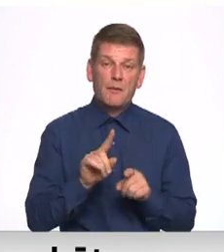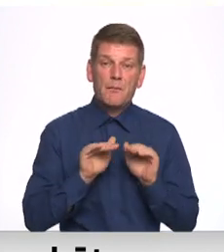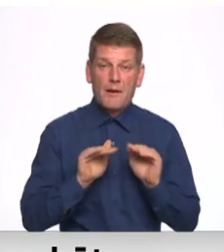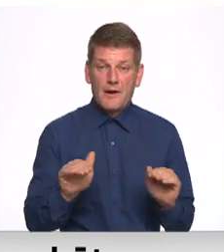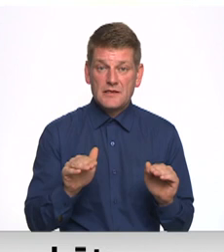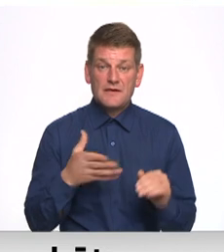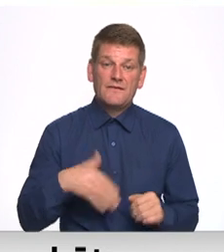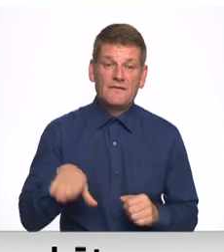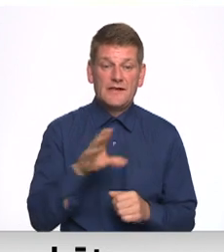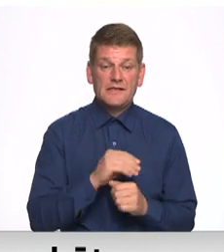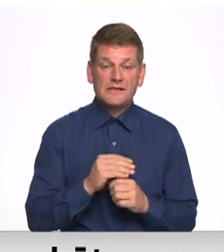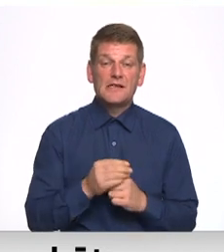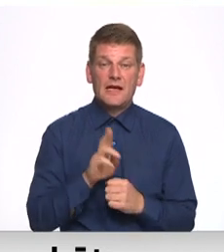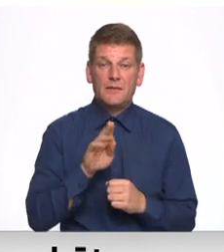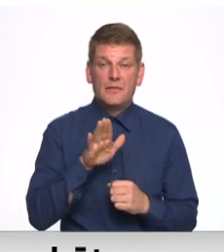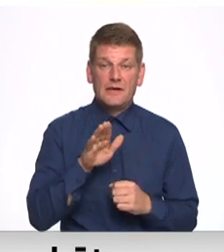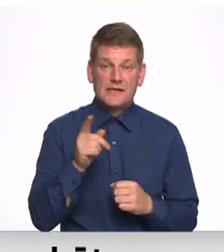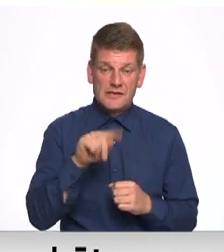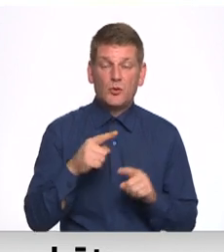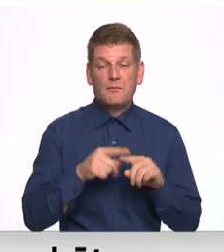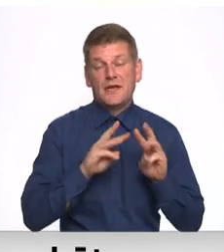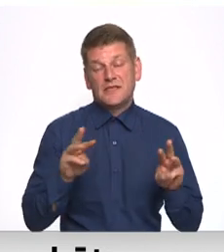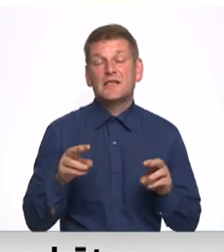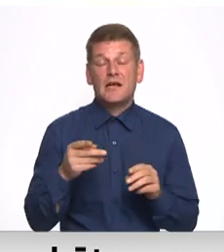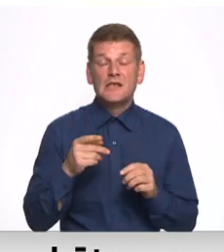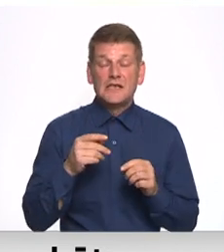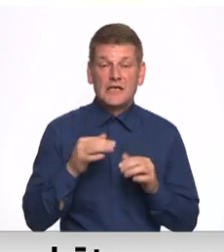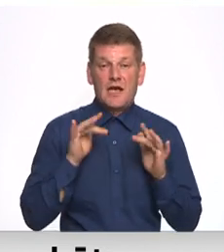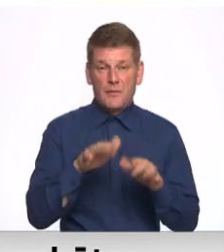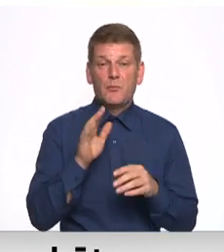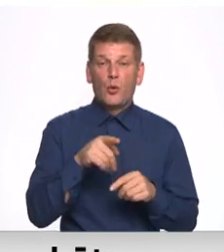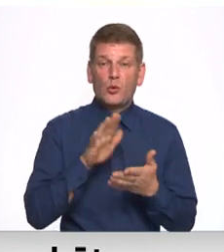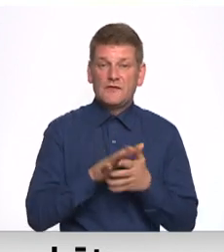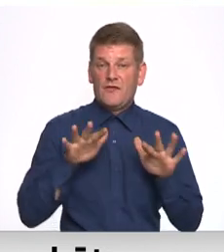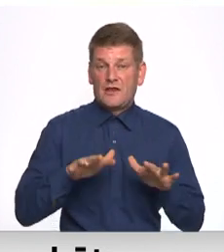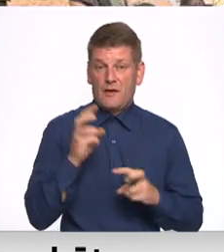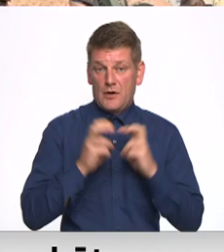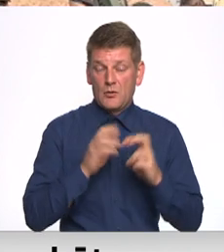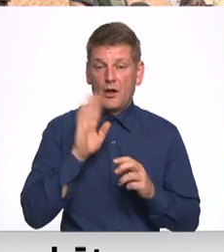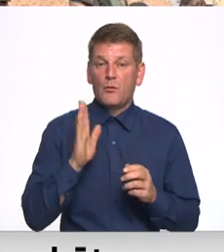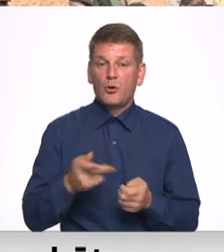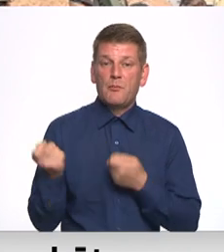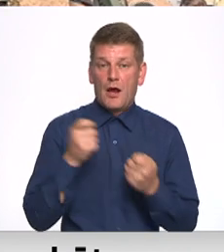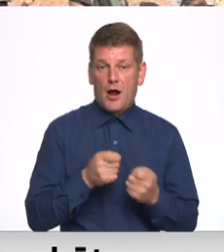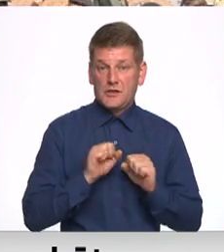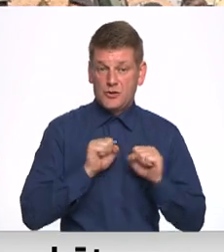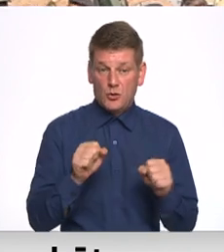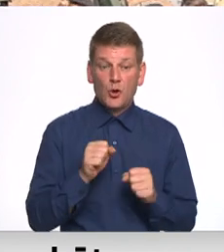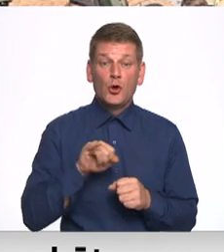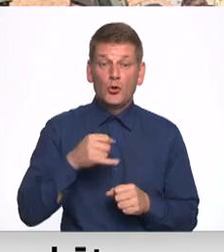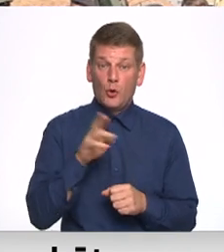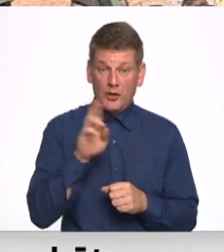visām NBS un ministrijas darbībām attiecībā uz vietēju industriju, lai mums būtu šī piegāža drošība. Pērn jūnijā